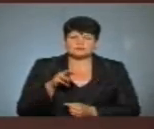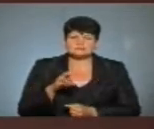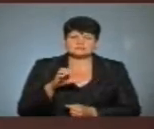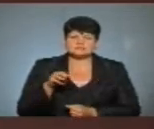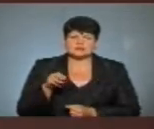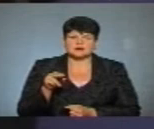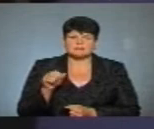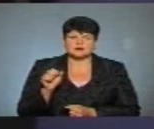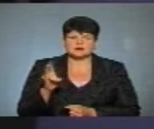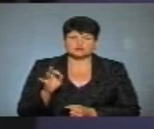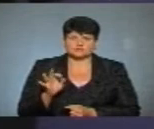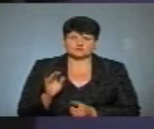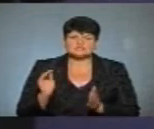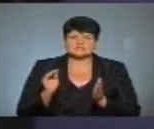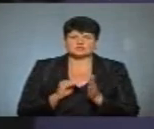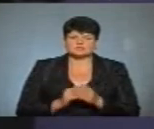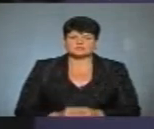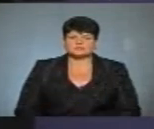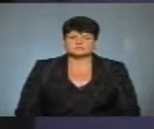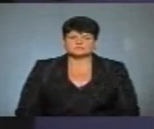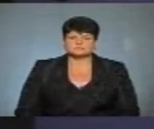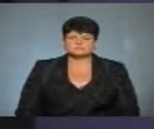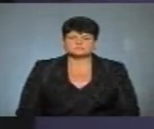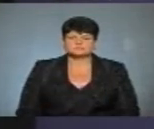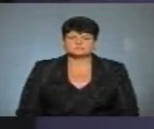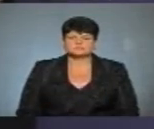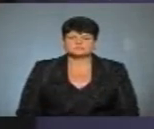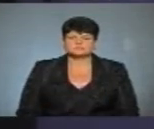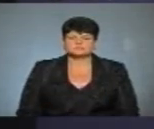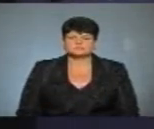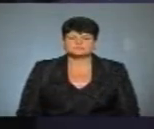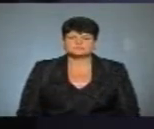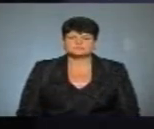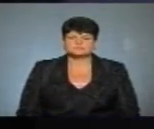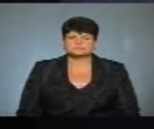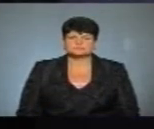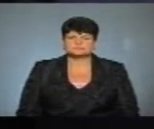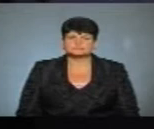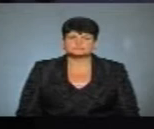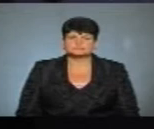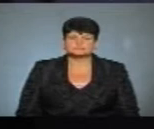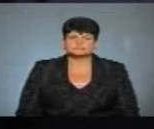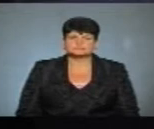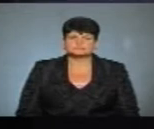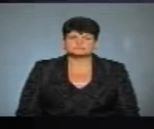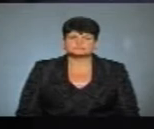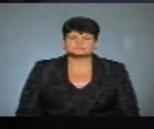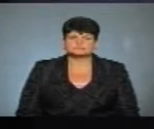Степанов. Встановлюватися цей рівень буде, якщо завантаженість ліжок буде